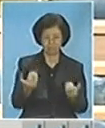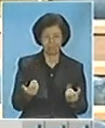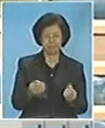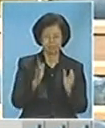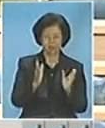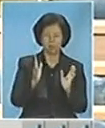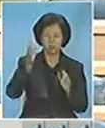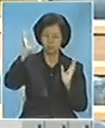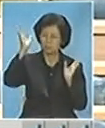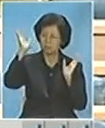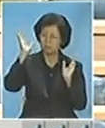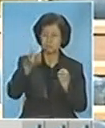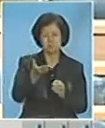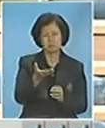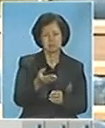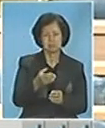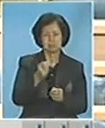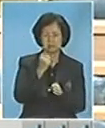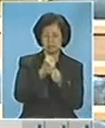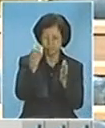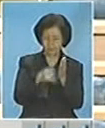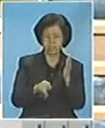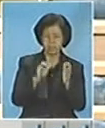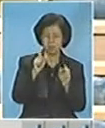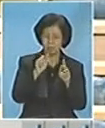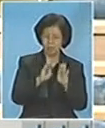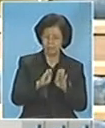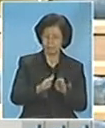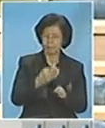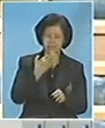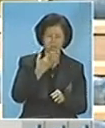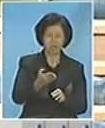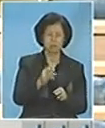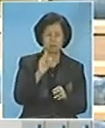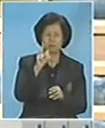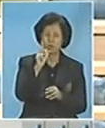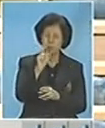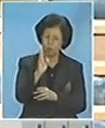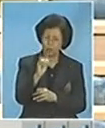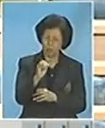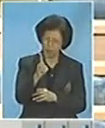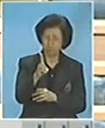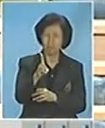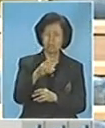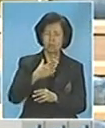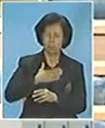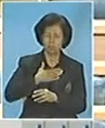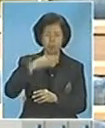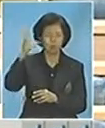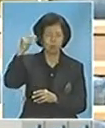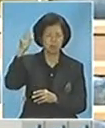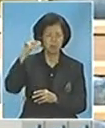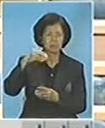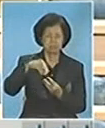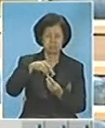อภิปรายนั้นเนี่ยทำผิดข้อบังคับตลอดเวลาข้อ61ผมนั่งฟังอยู่หลายรอบครับ